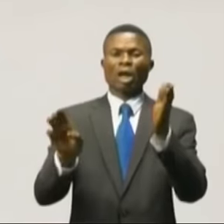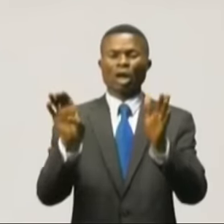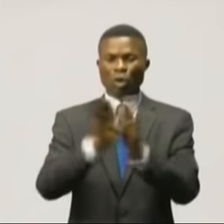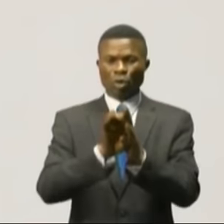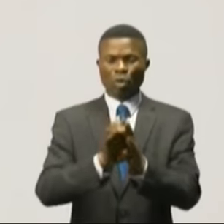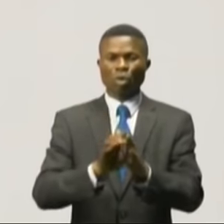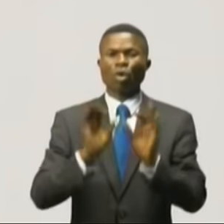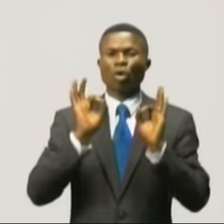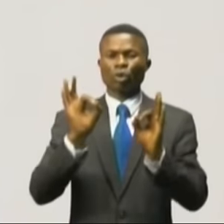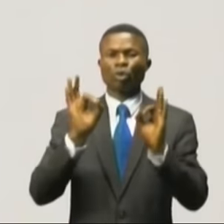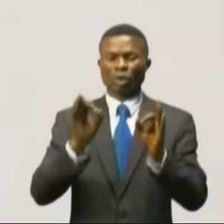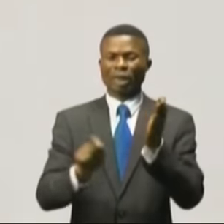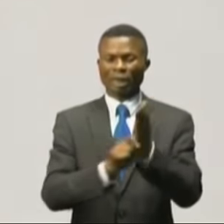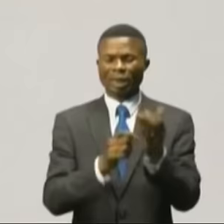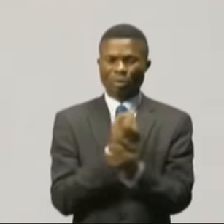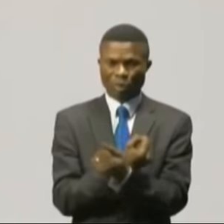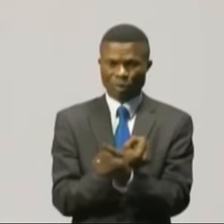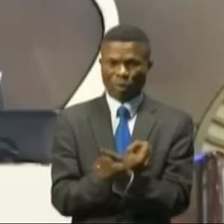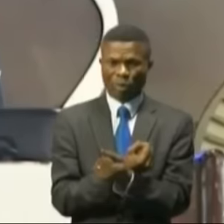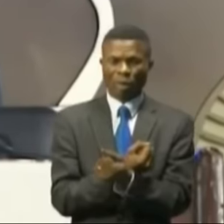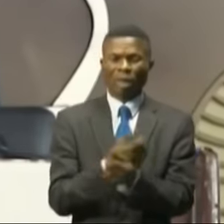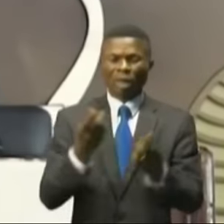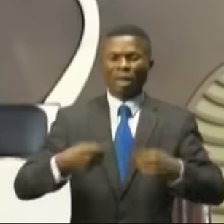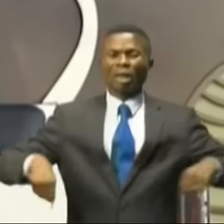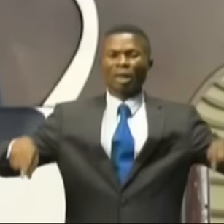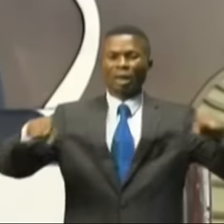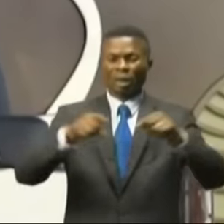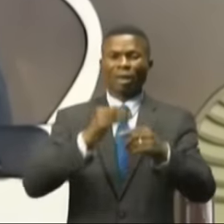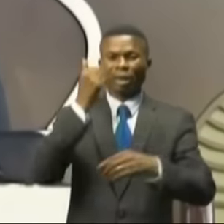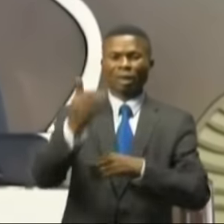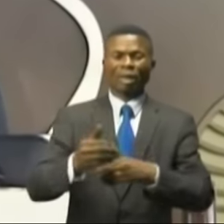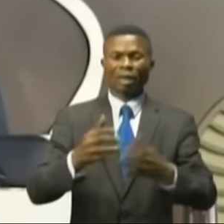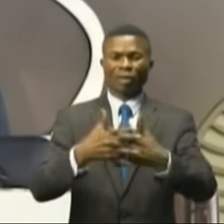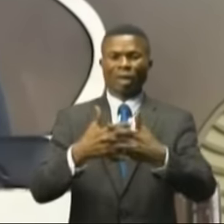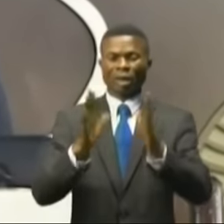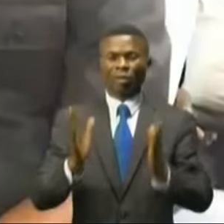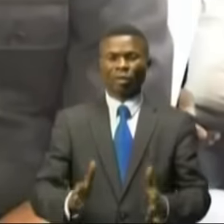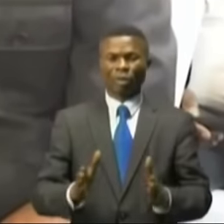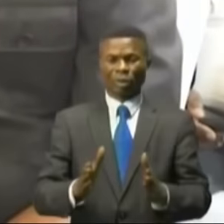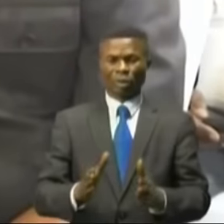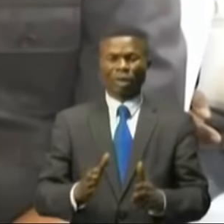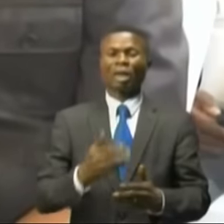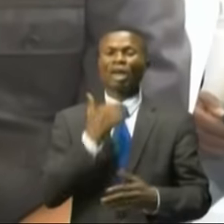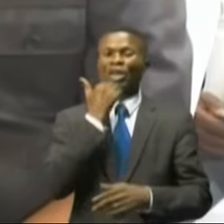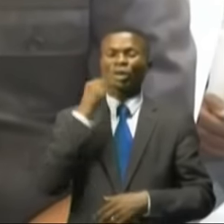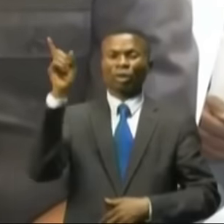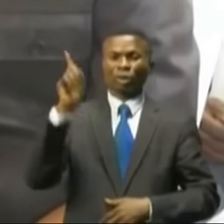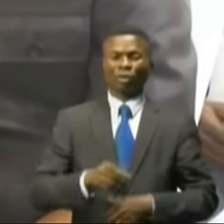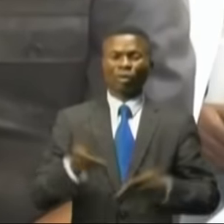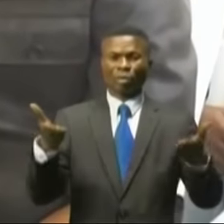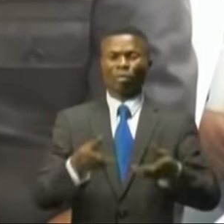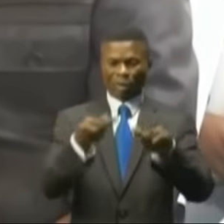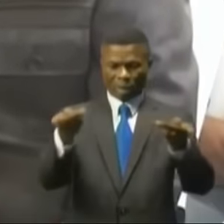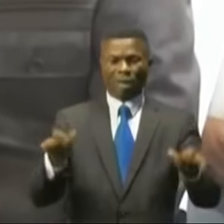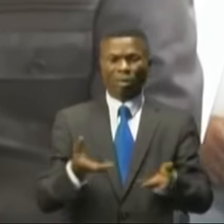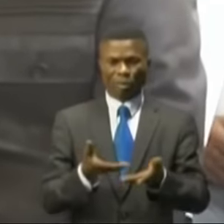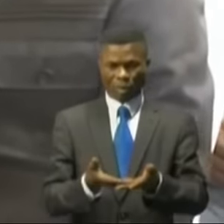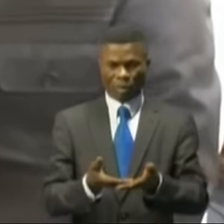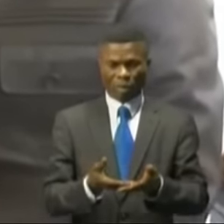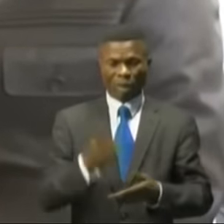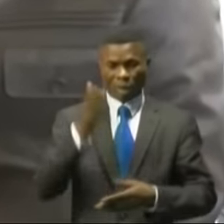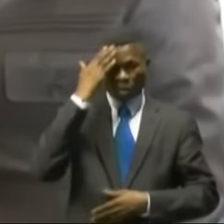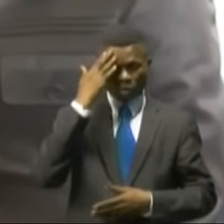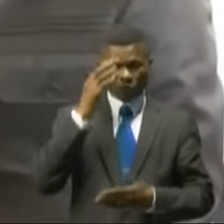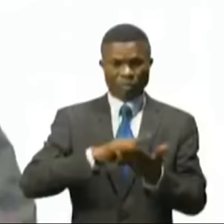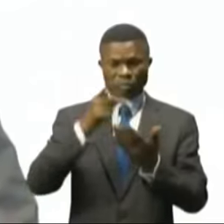une technologie respectueuse de l'environnement devant les partenaires et investisseurs présents dans la salle. Vous savez, dans le